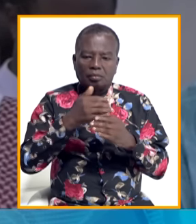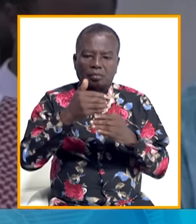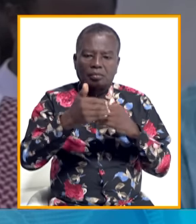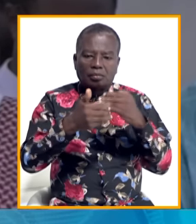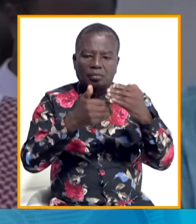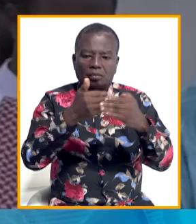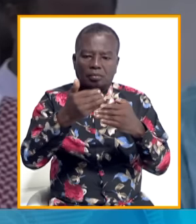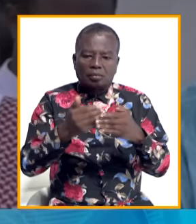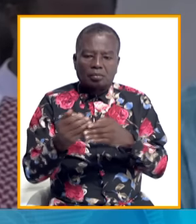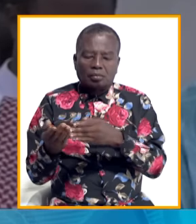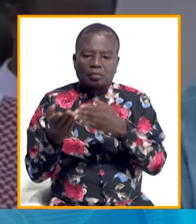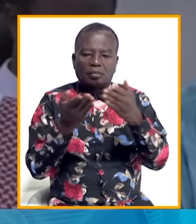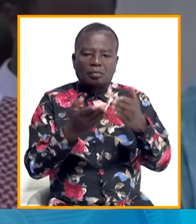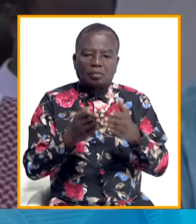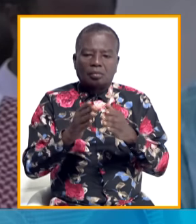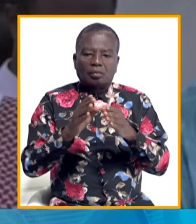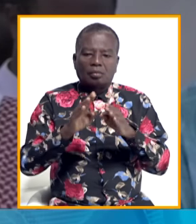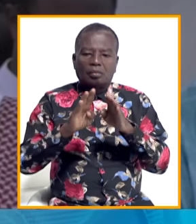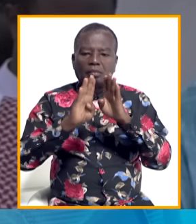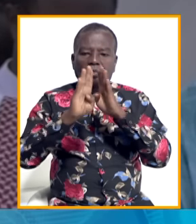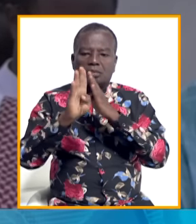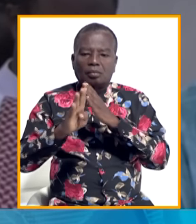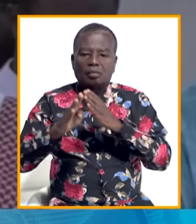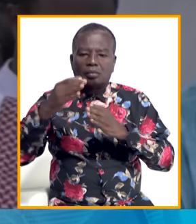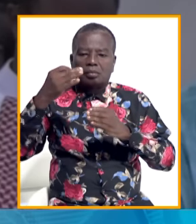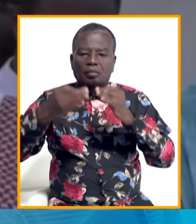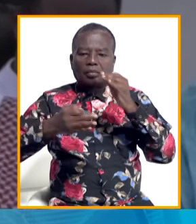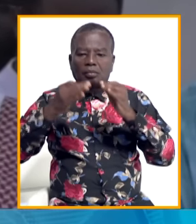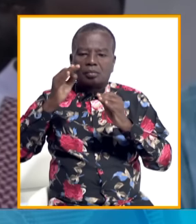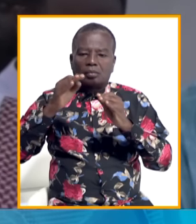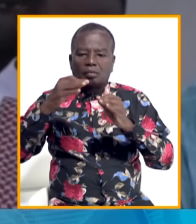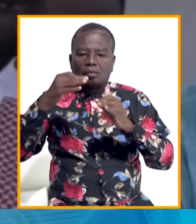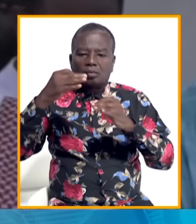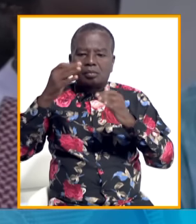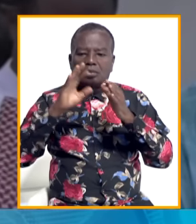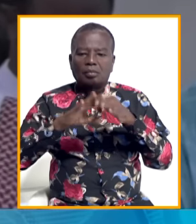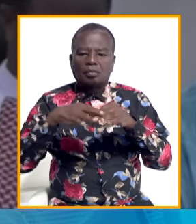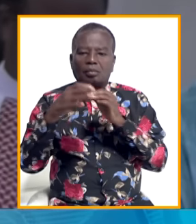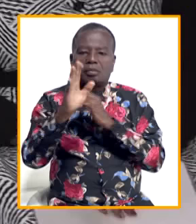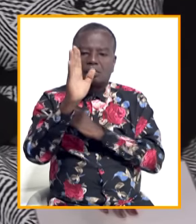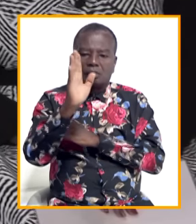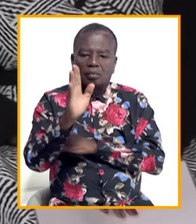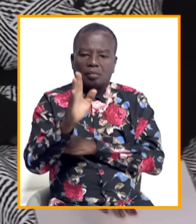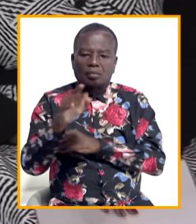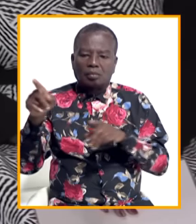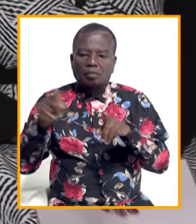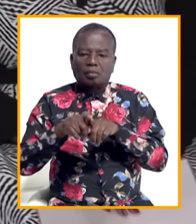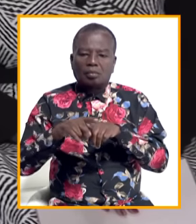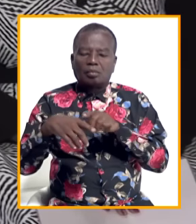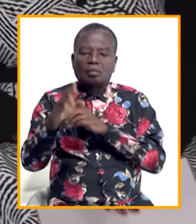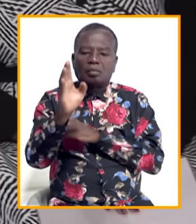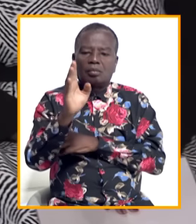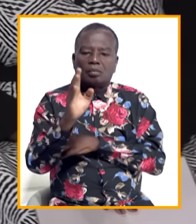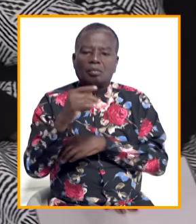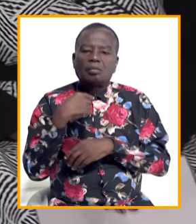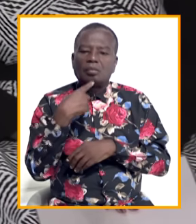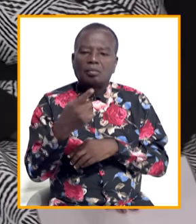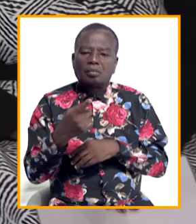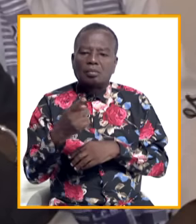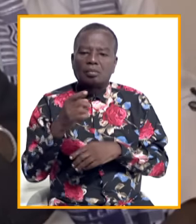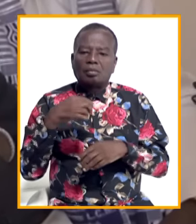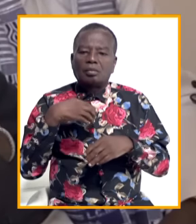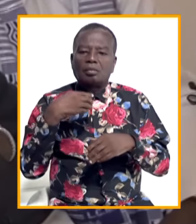nous amener devant le jugement de Dieu. Et retenons donc, chers frères et chers sœurs, que comme Dieu le dit bien dans le Coran, quiconque aura